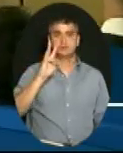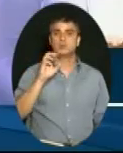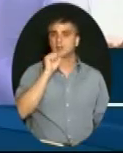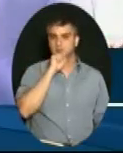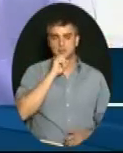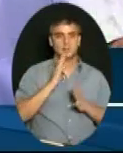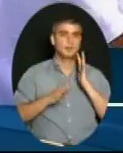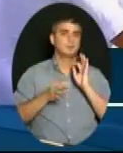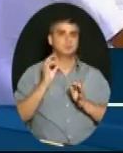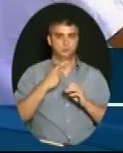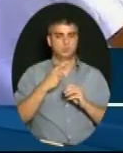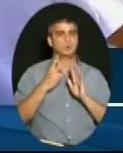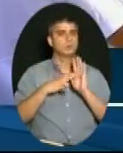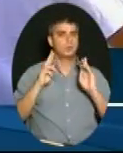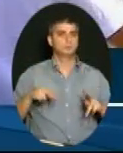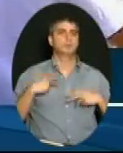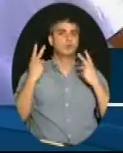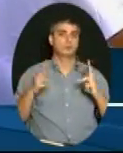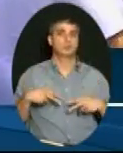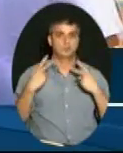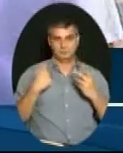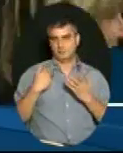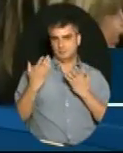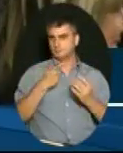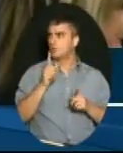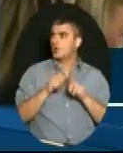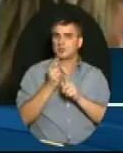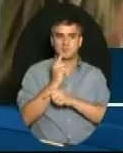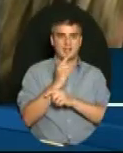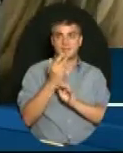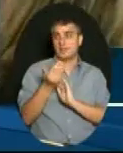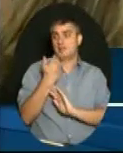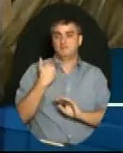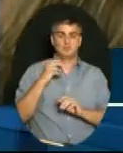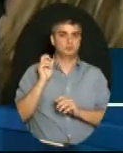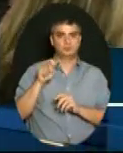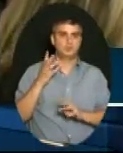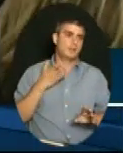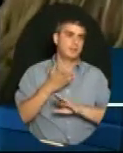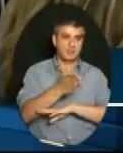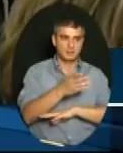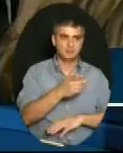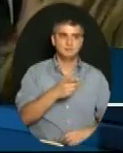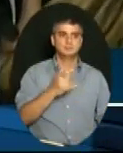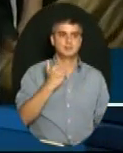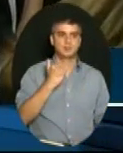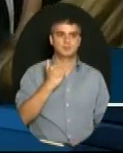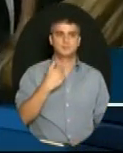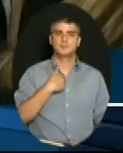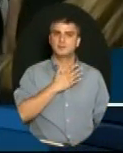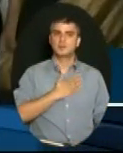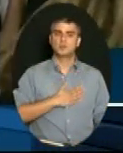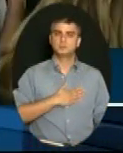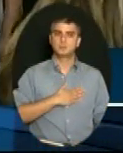זקן בבית משפט, תמונות שחוזרות ונשנות, אני מזמינה אתכם. כן, זה אותם רגעים, לפני שהשופט נכנס לאולם הדיונים. נכון, ואני